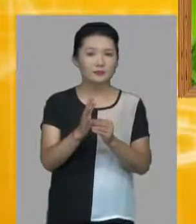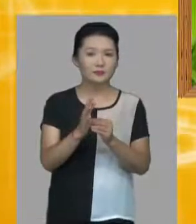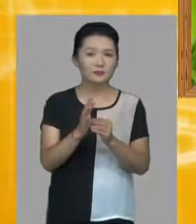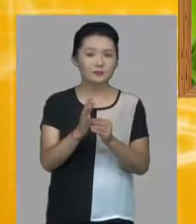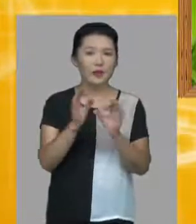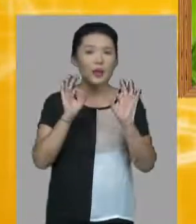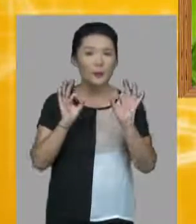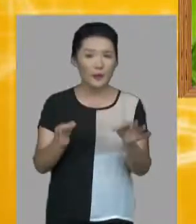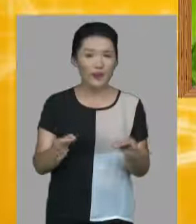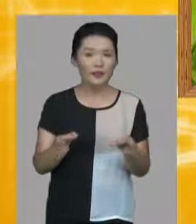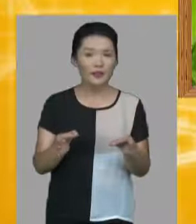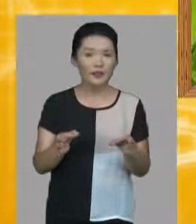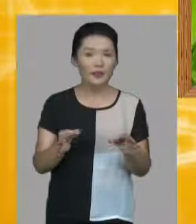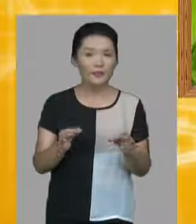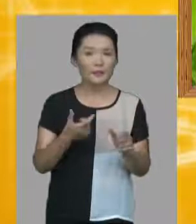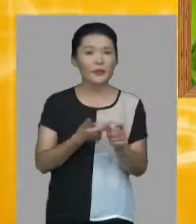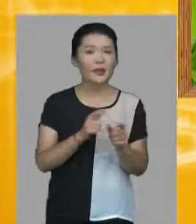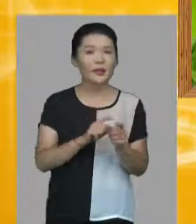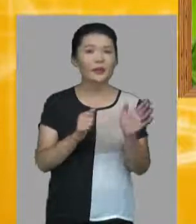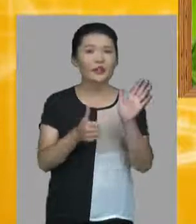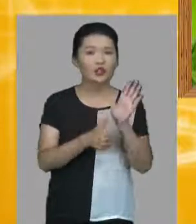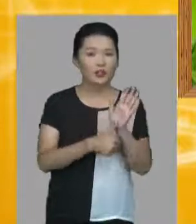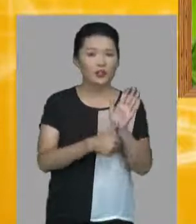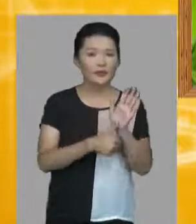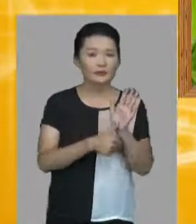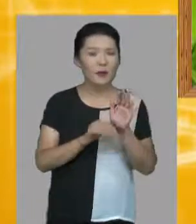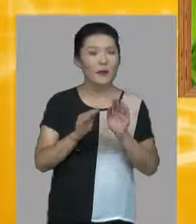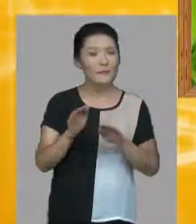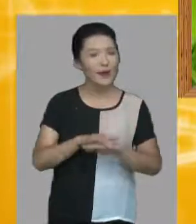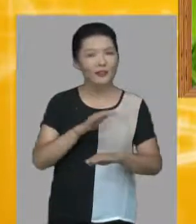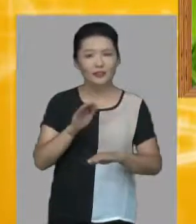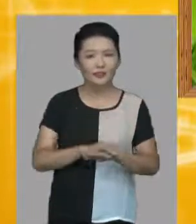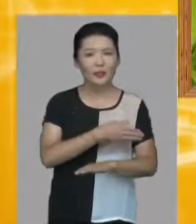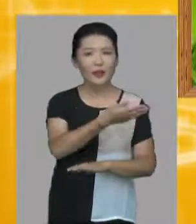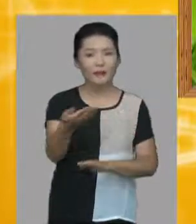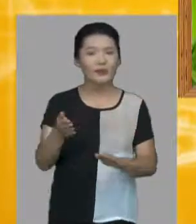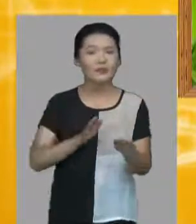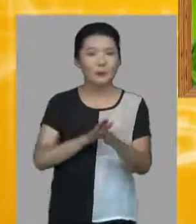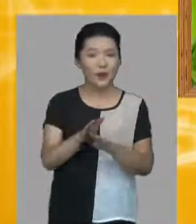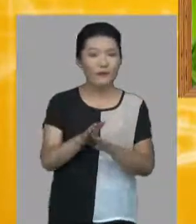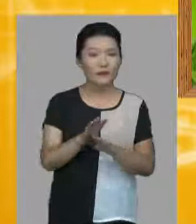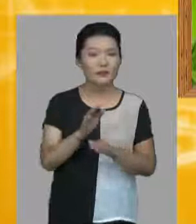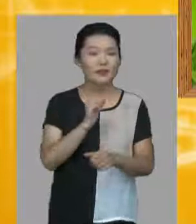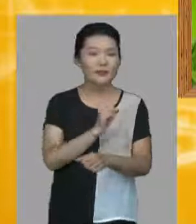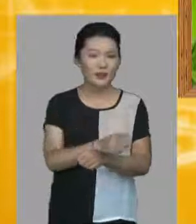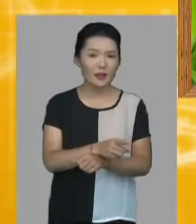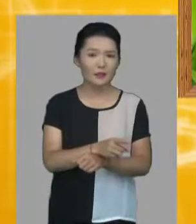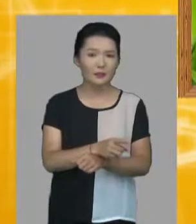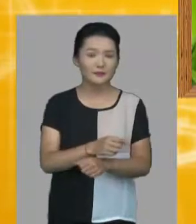15? Правильно, это 6. Молодцы, вы справились с этим заданием.